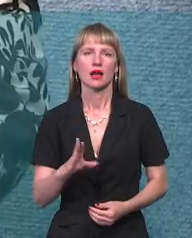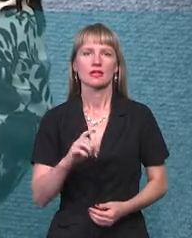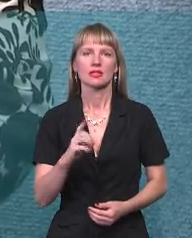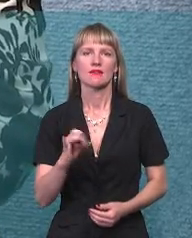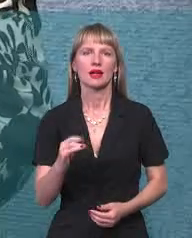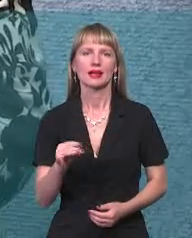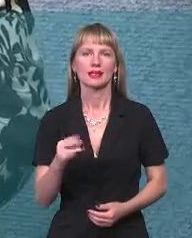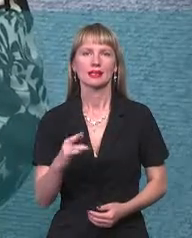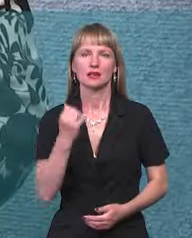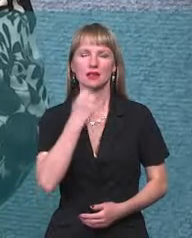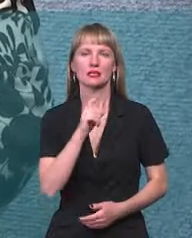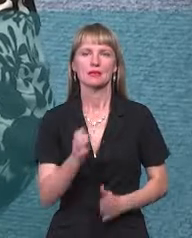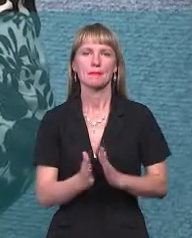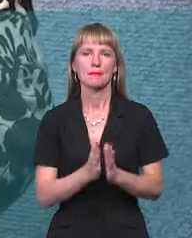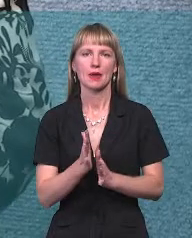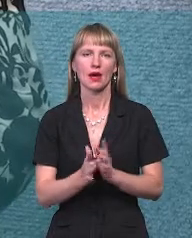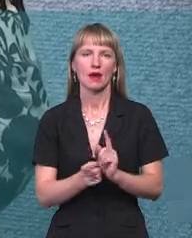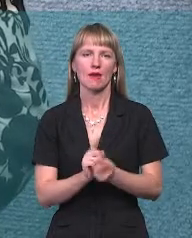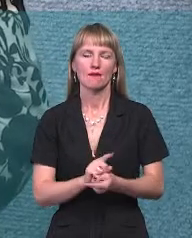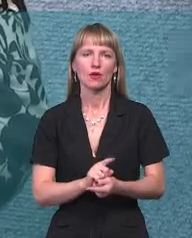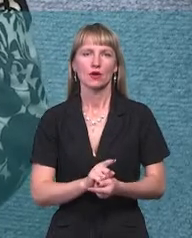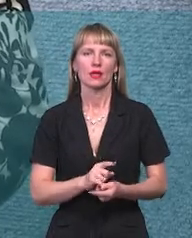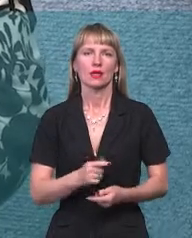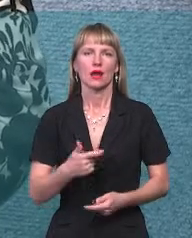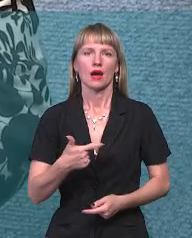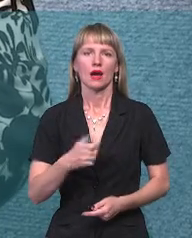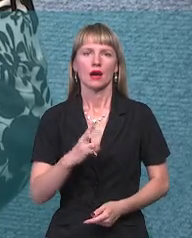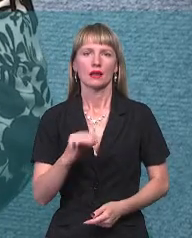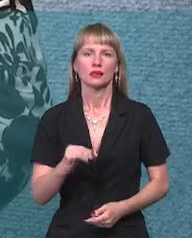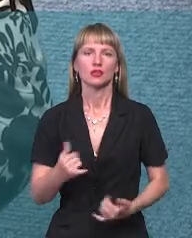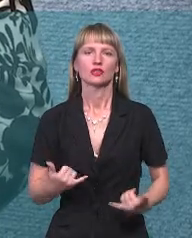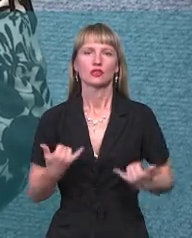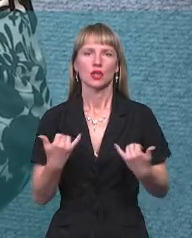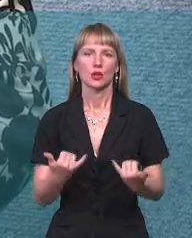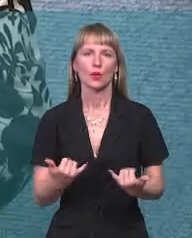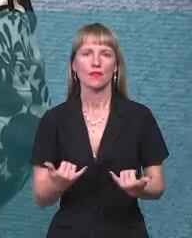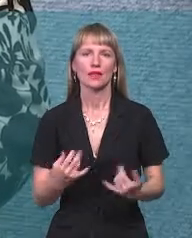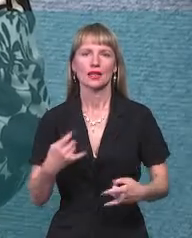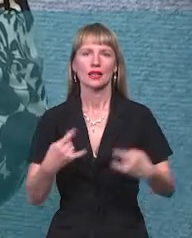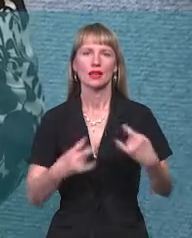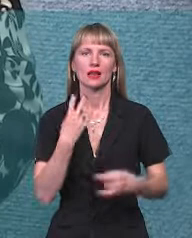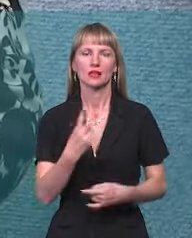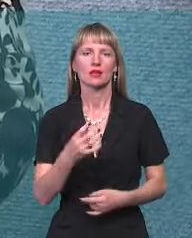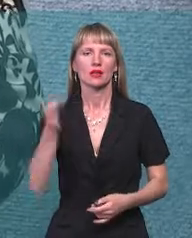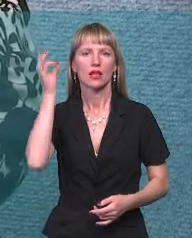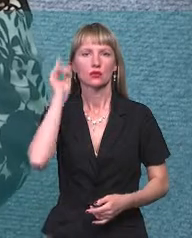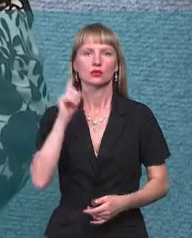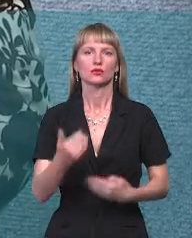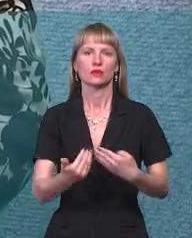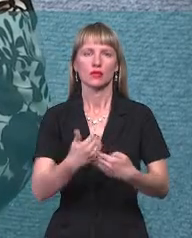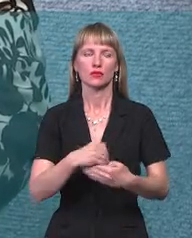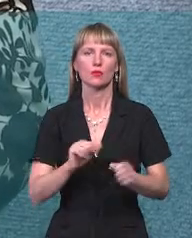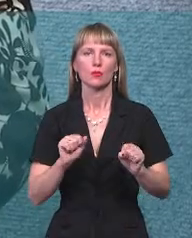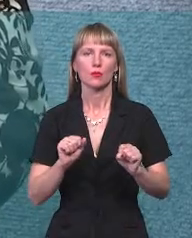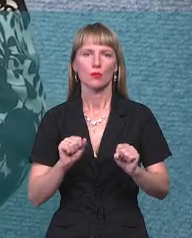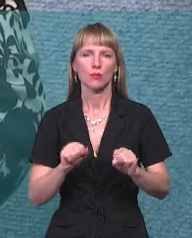допомогою жестовою мовою пані Ганні Кириченко. Шановним телеглядачам нагадую, що до нас